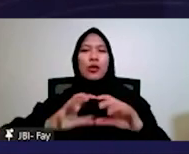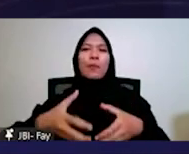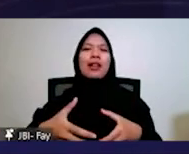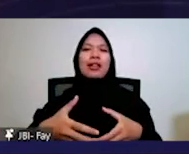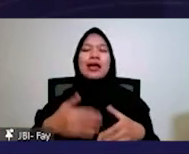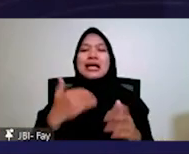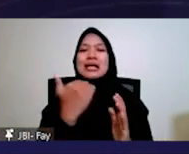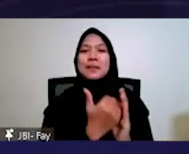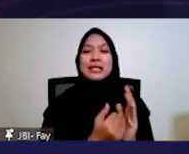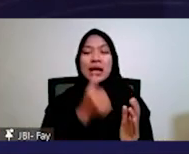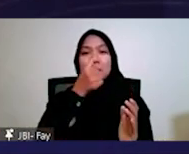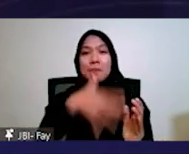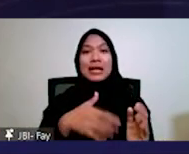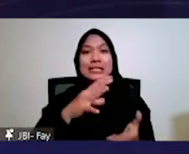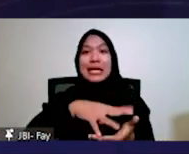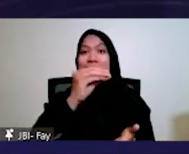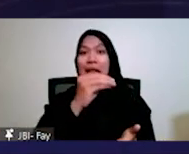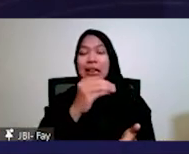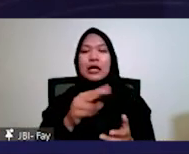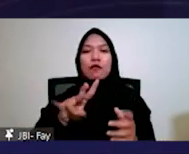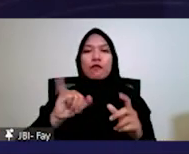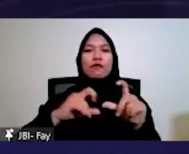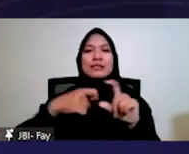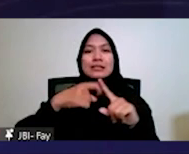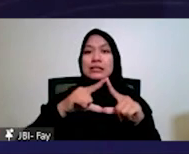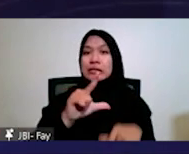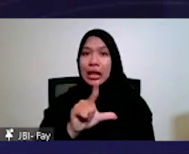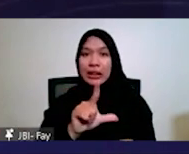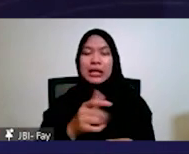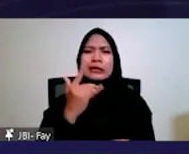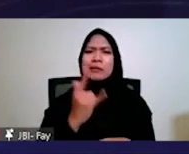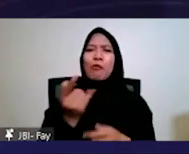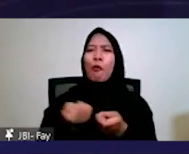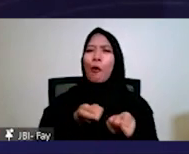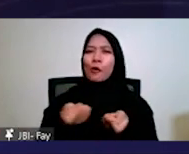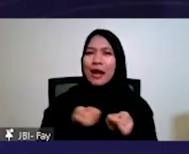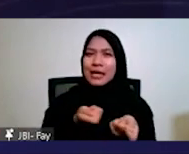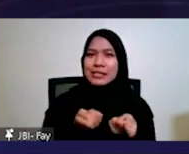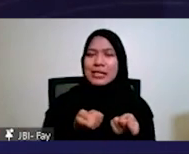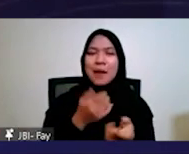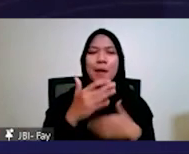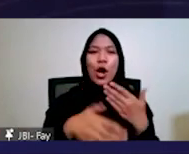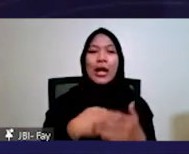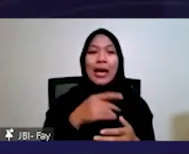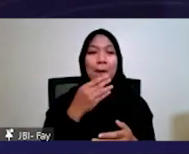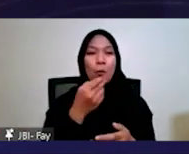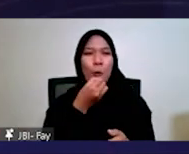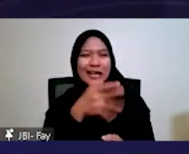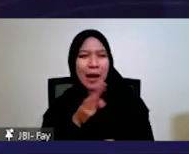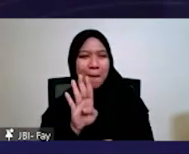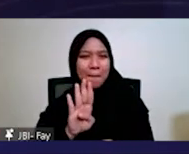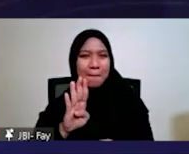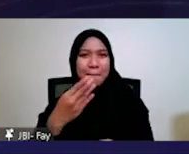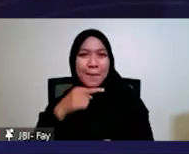dan kebijakan fiskal itu berkoordinasi untuk mengelola yang merah itu dia yang naik